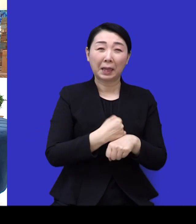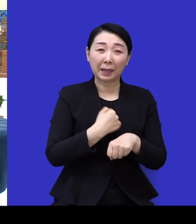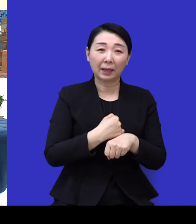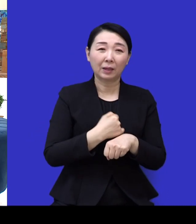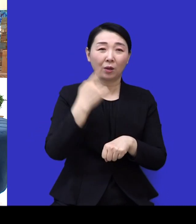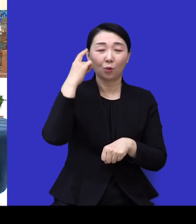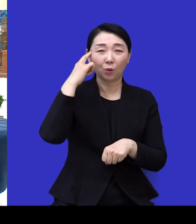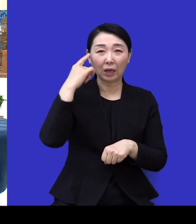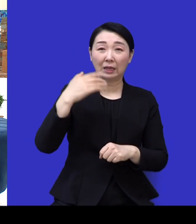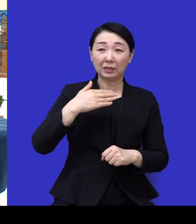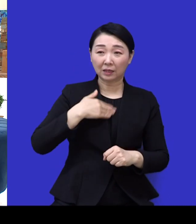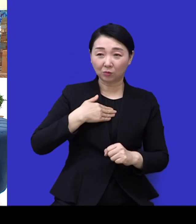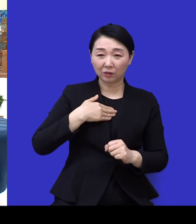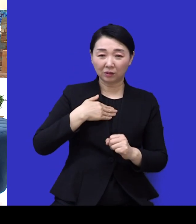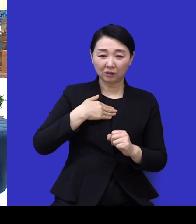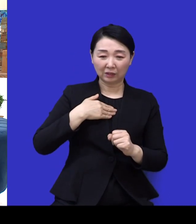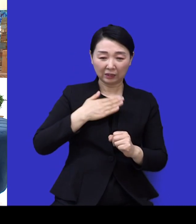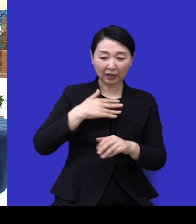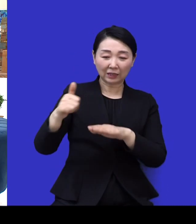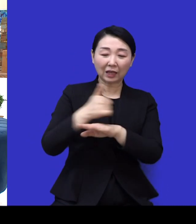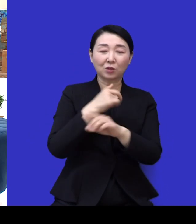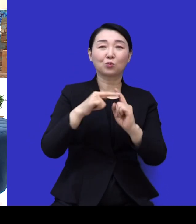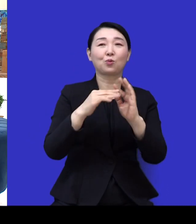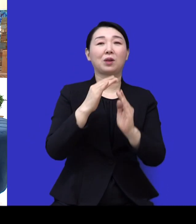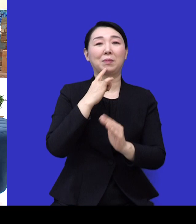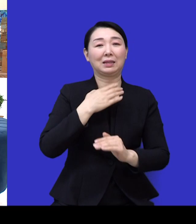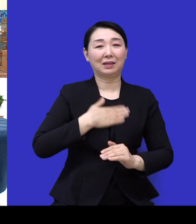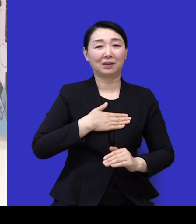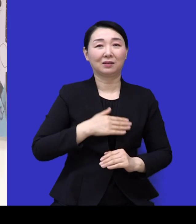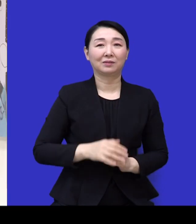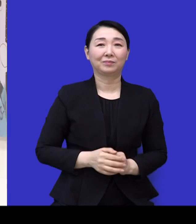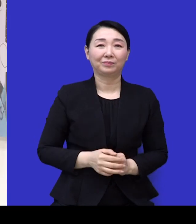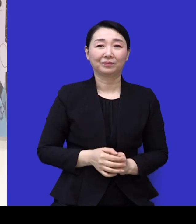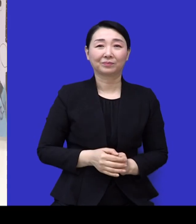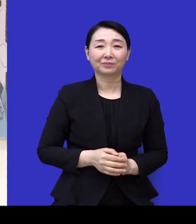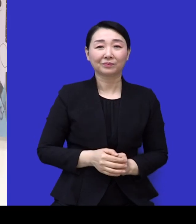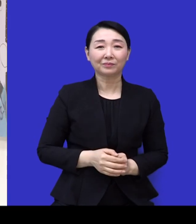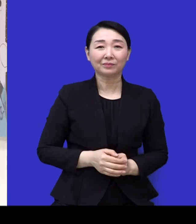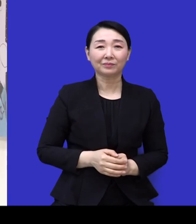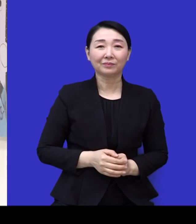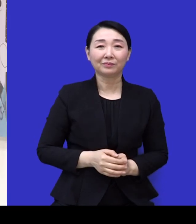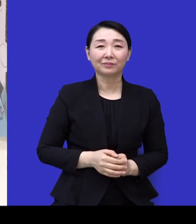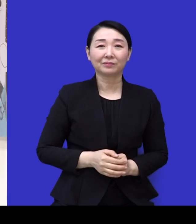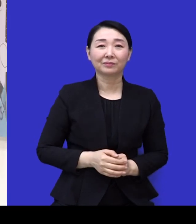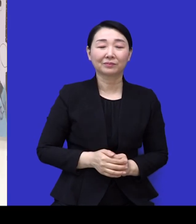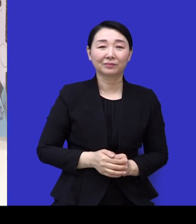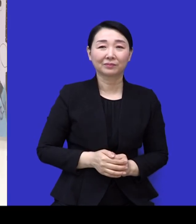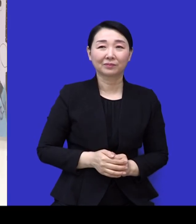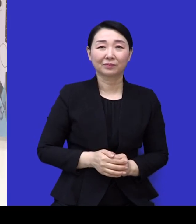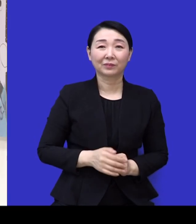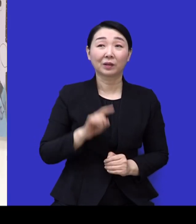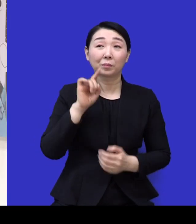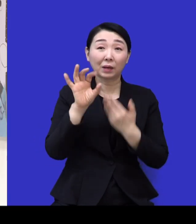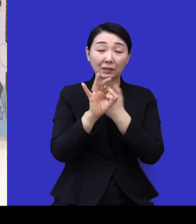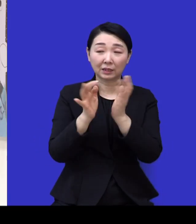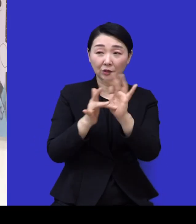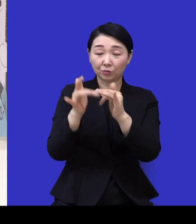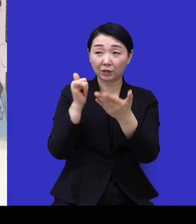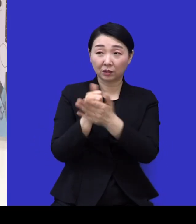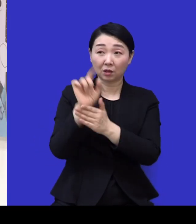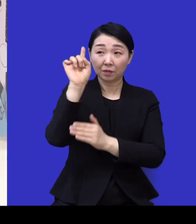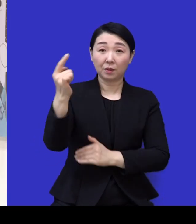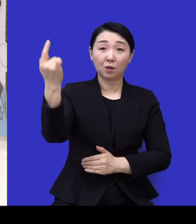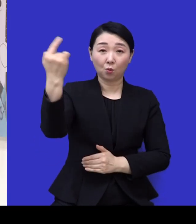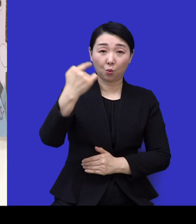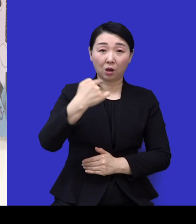섬기는 교회밖에 모르죠. 예, 예. 근데 대부분이 그렇잖아요. 근데 예. 예수님께서 만약에 내일 오셔서 예.